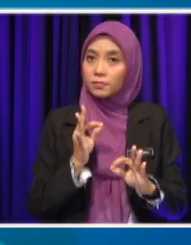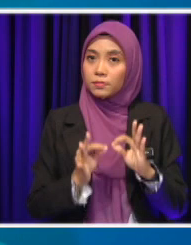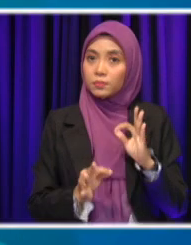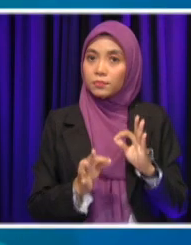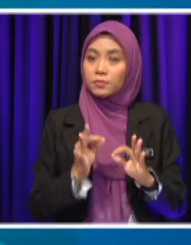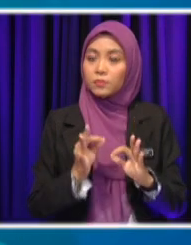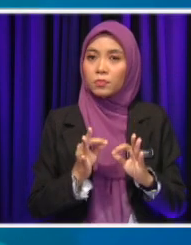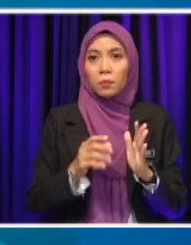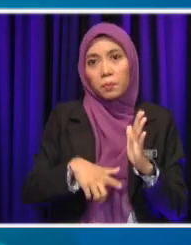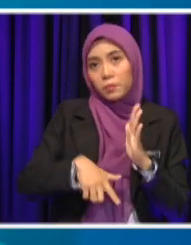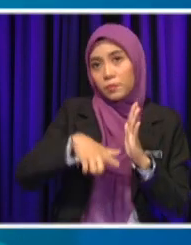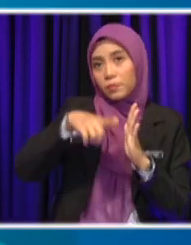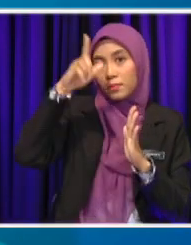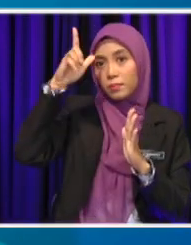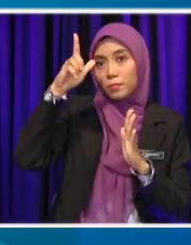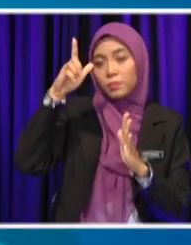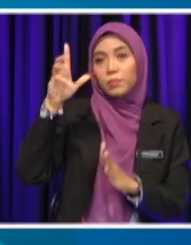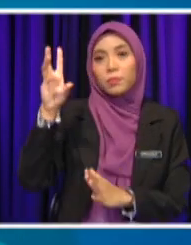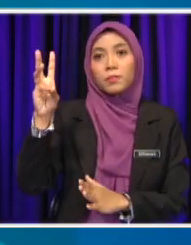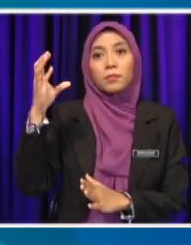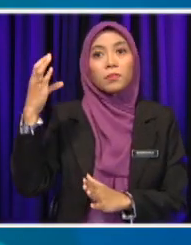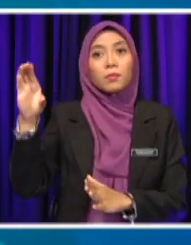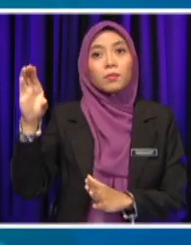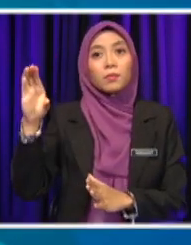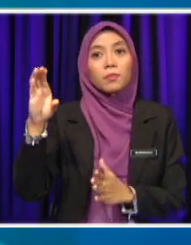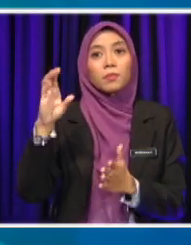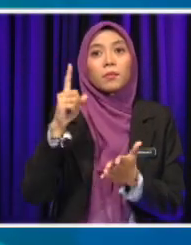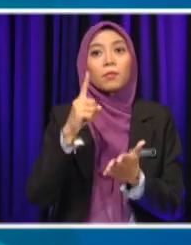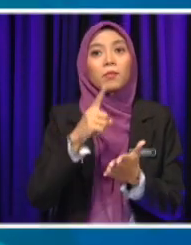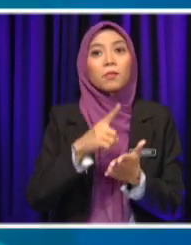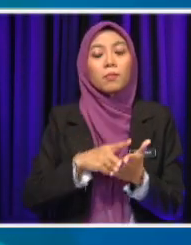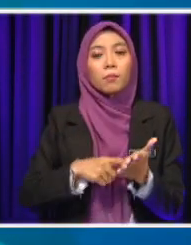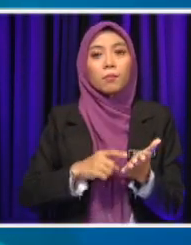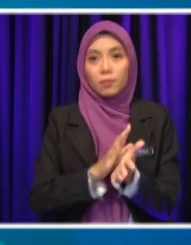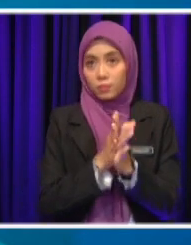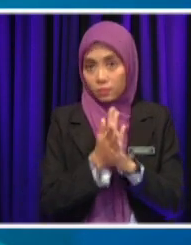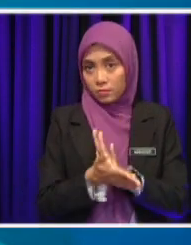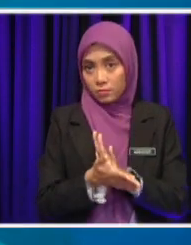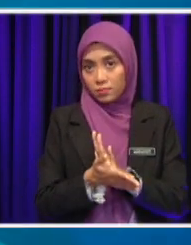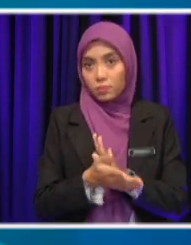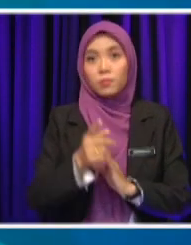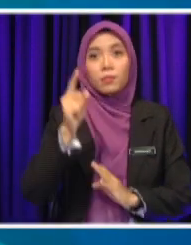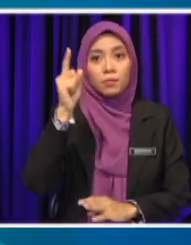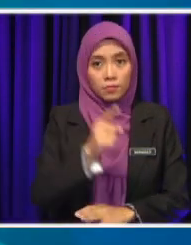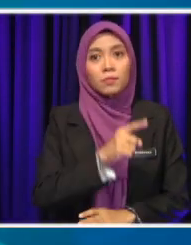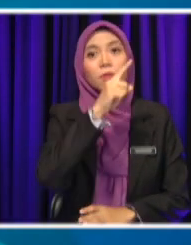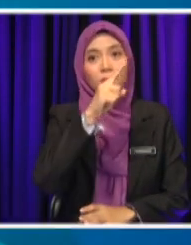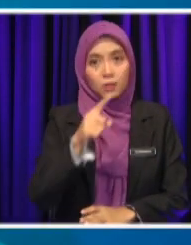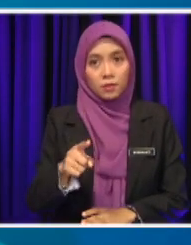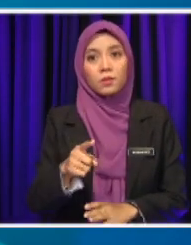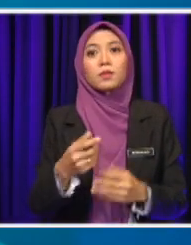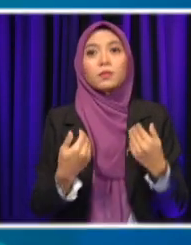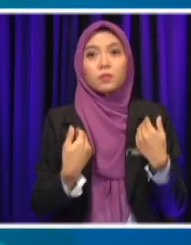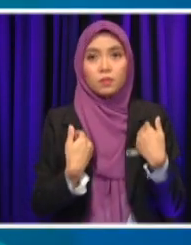dibaca melebihi 600, apa akan jadi? Ikon X keluar. Kemudian buzzer